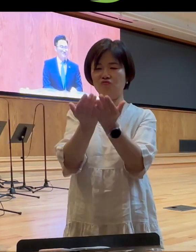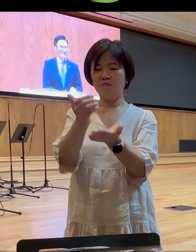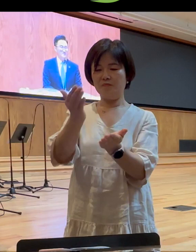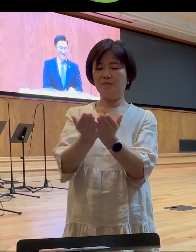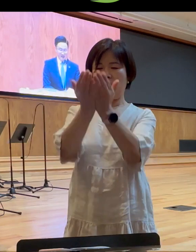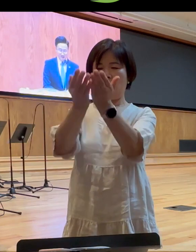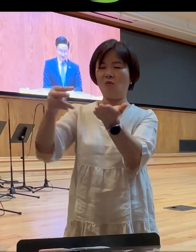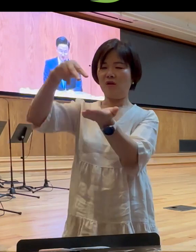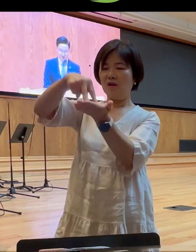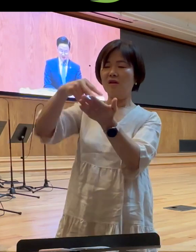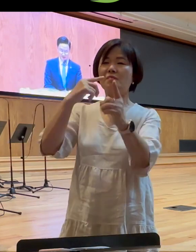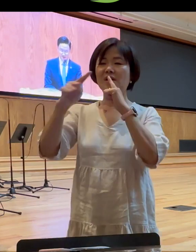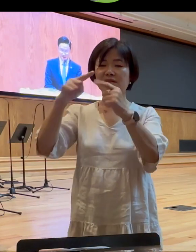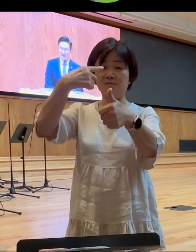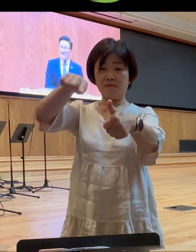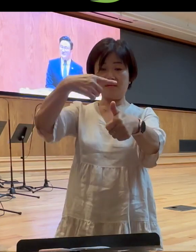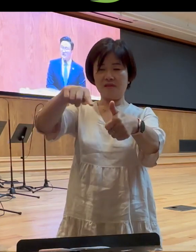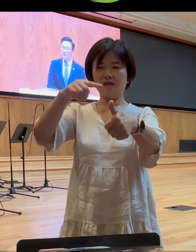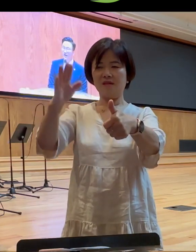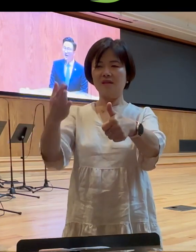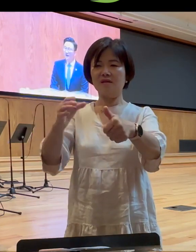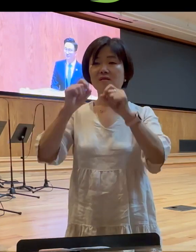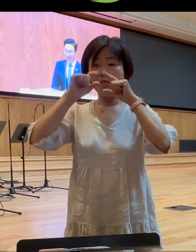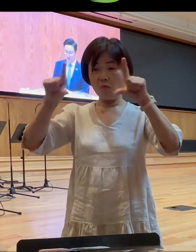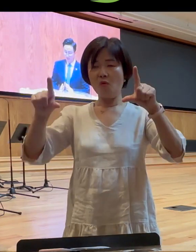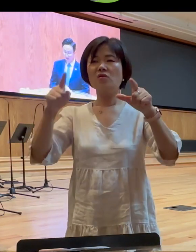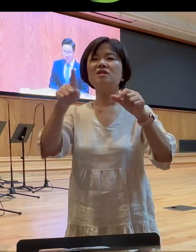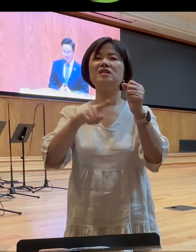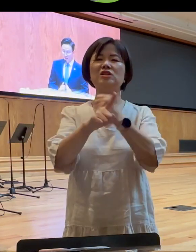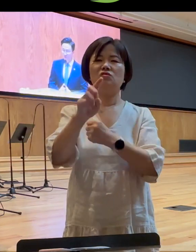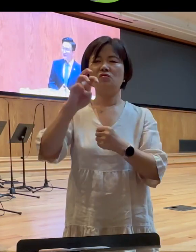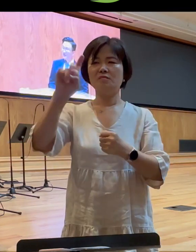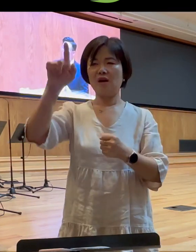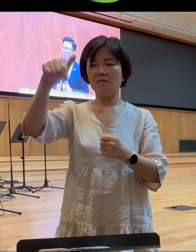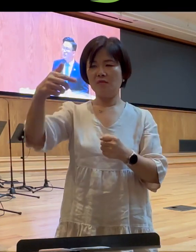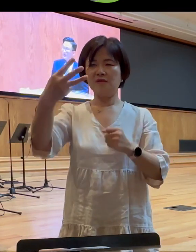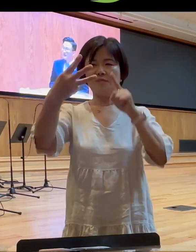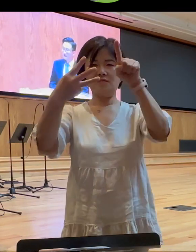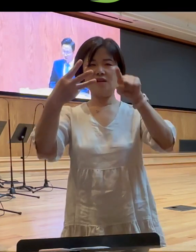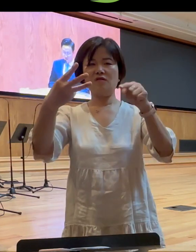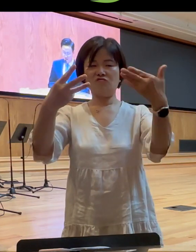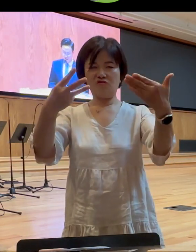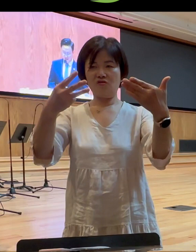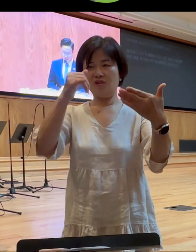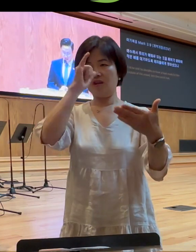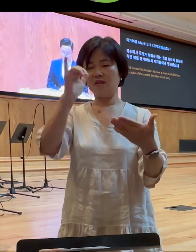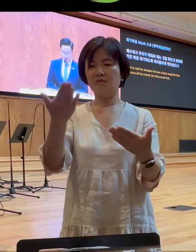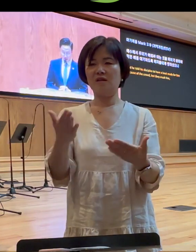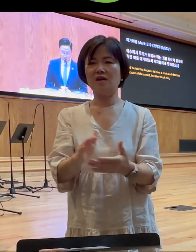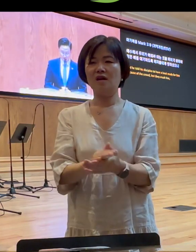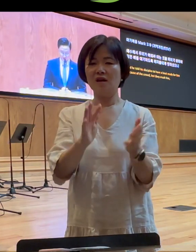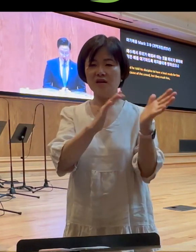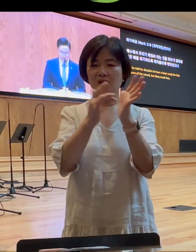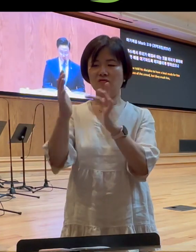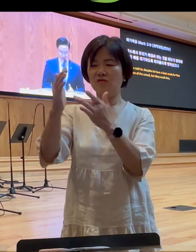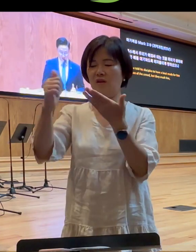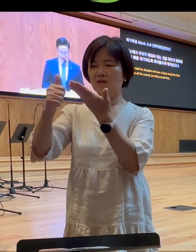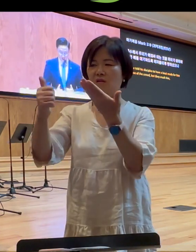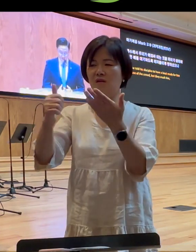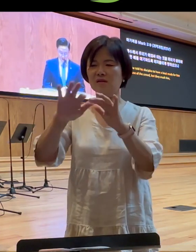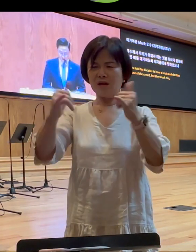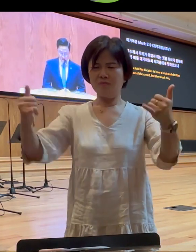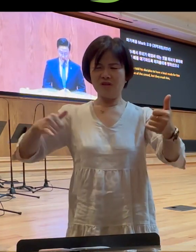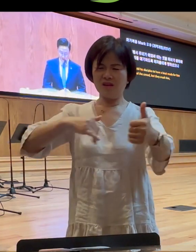올라타셔서 말씀을 가르치셨는데요, 그 이유가 마가복음 3장 9절에 나옵니다. 예수께서 무리가